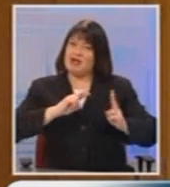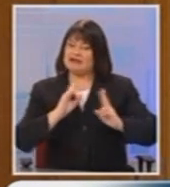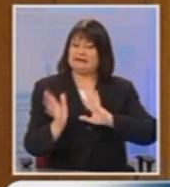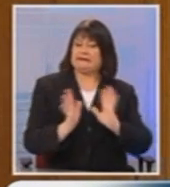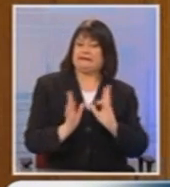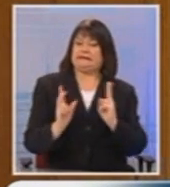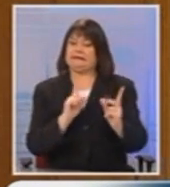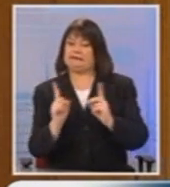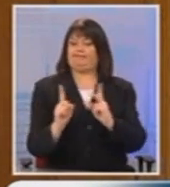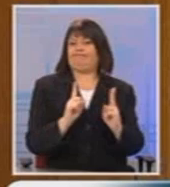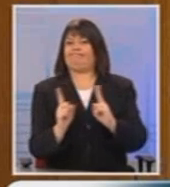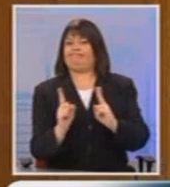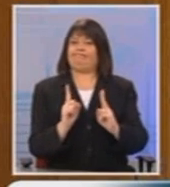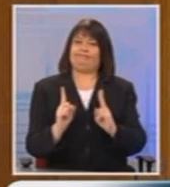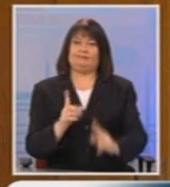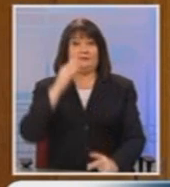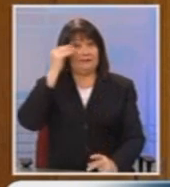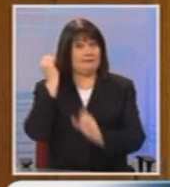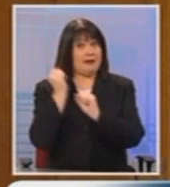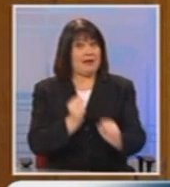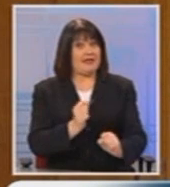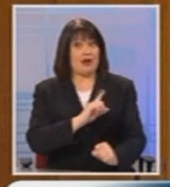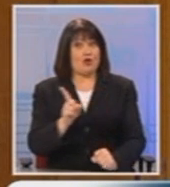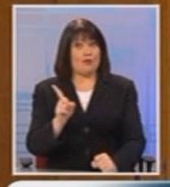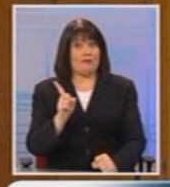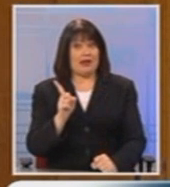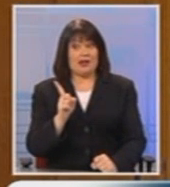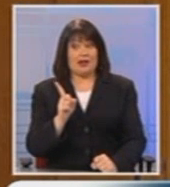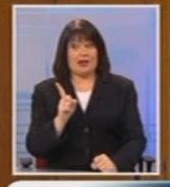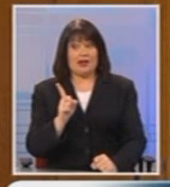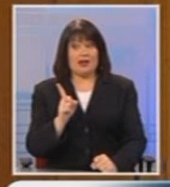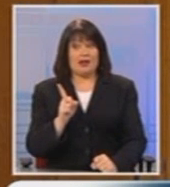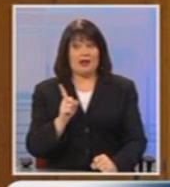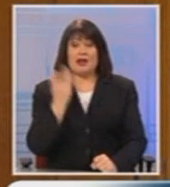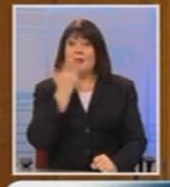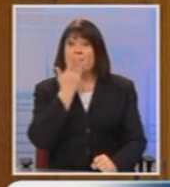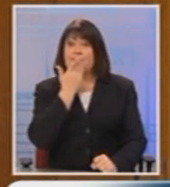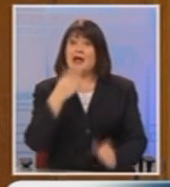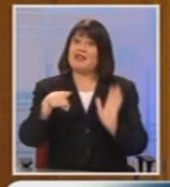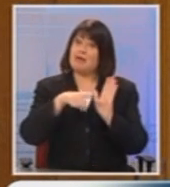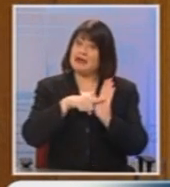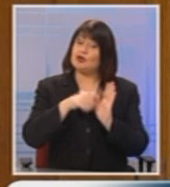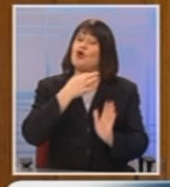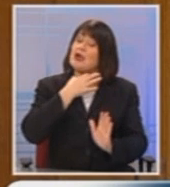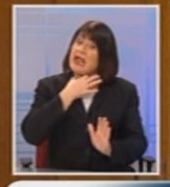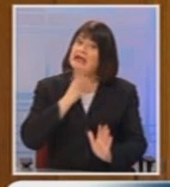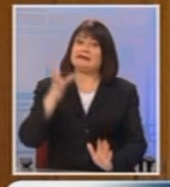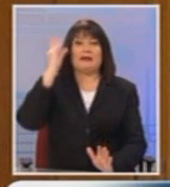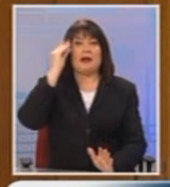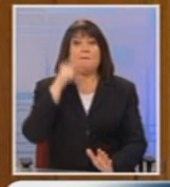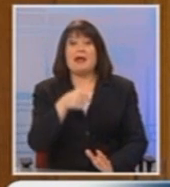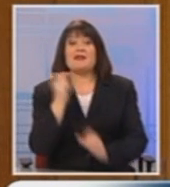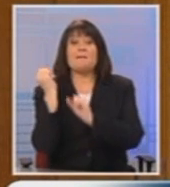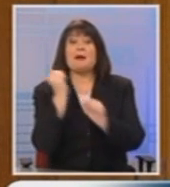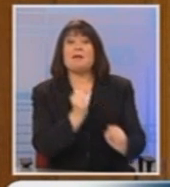2-1. Και μην ξεχνάτε πάλι τον Παπανδρέου. Δεν το υποτιμάτε αυτό το μάθημα αρνητικό, αλλά είναι χρήσιμο. Θυμηθείτε